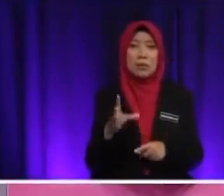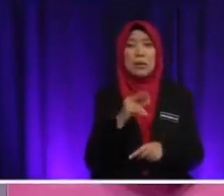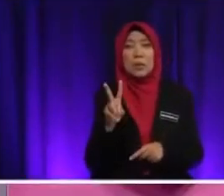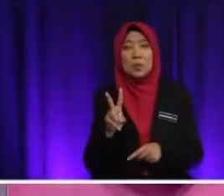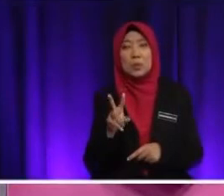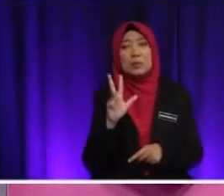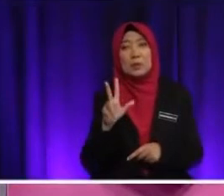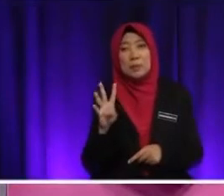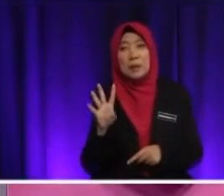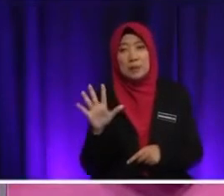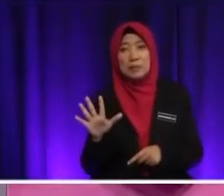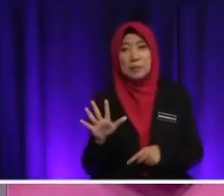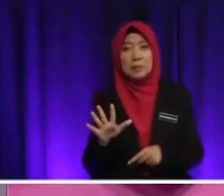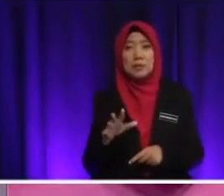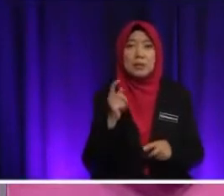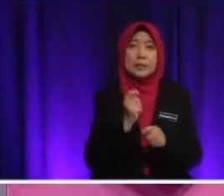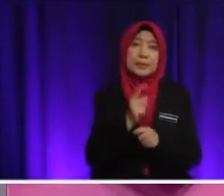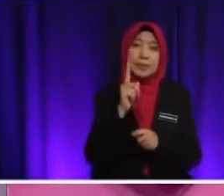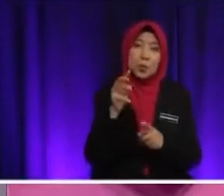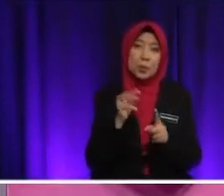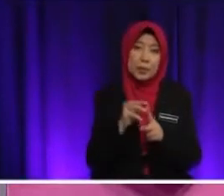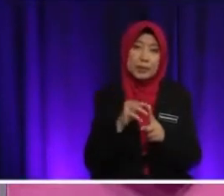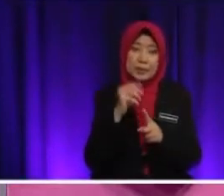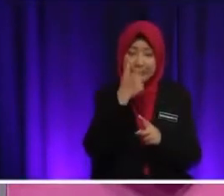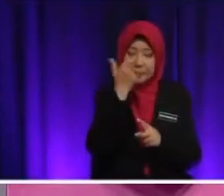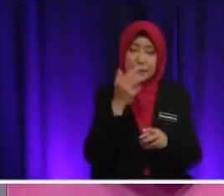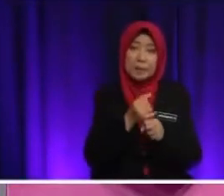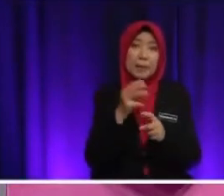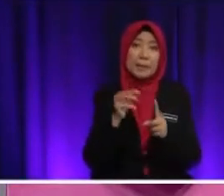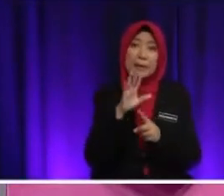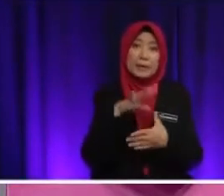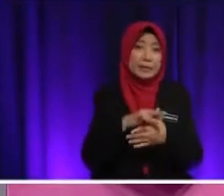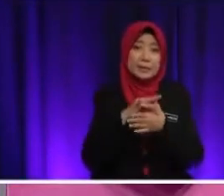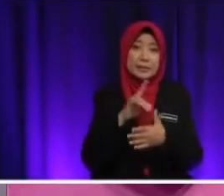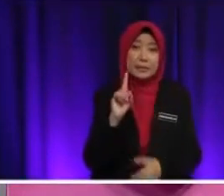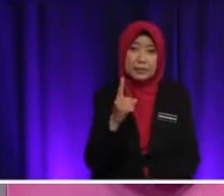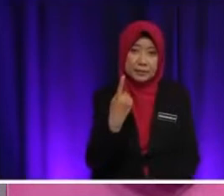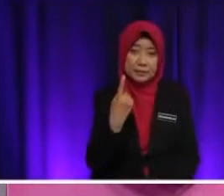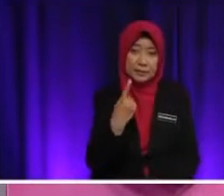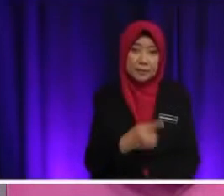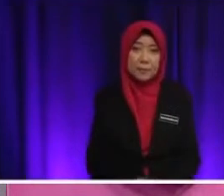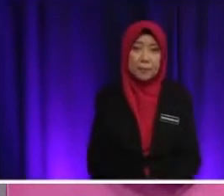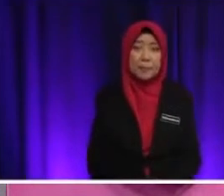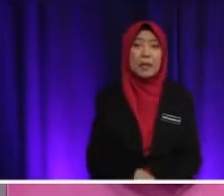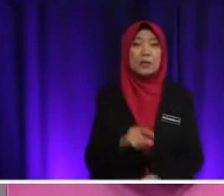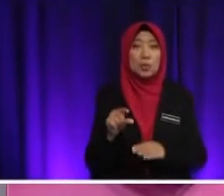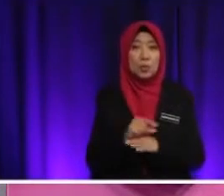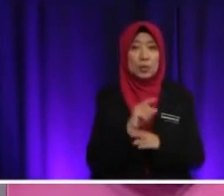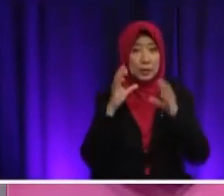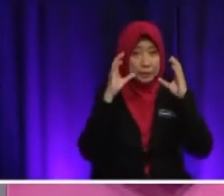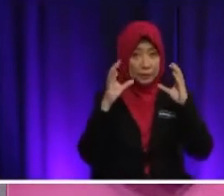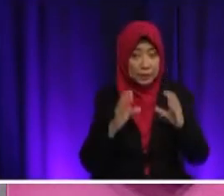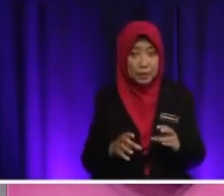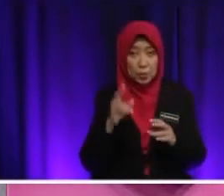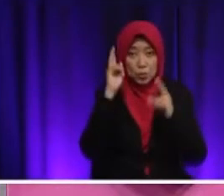sampai habis 4-5 tetap satu markah saya, sebab dia hanya dapat markah isi sahaja. Betul. Okey, jadi gunakan kaedah fat titik yang Ustaz akan tunjukkan